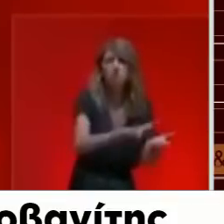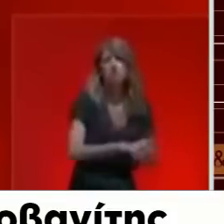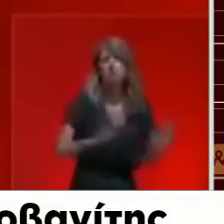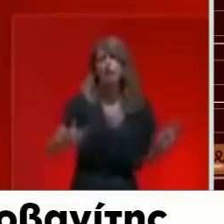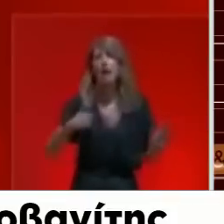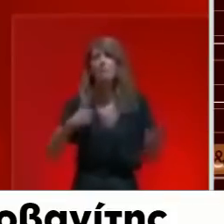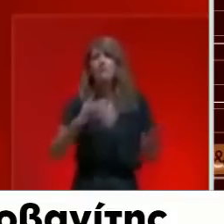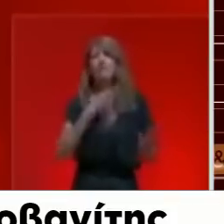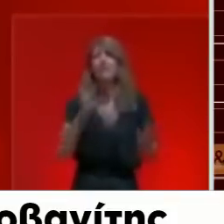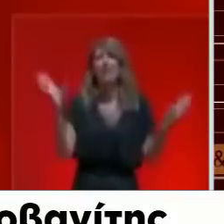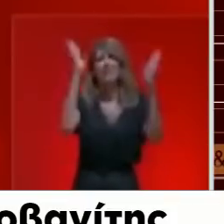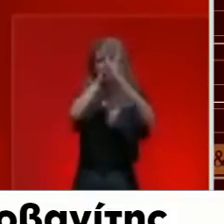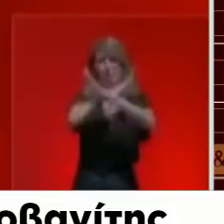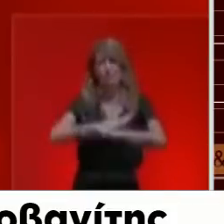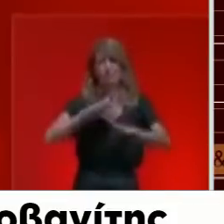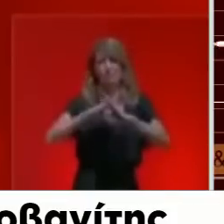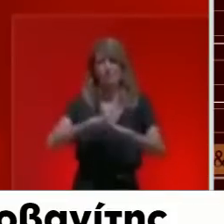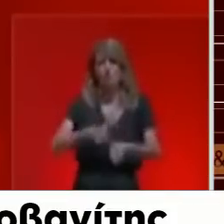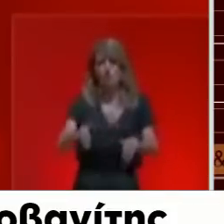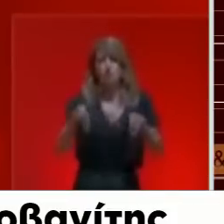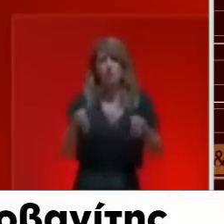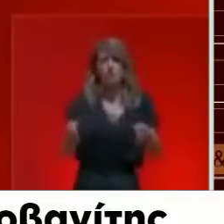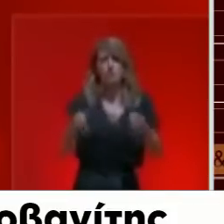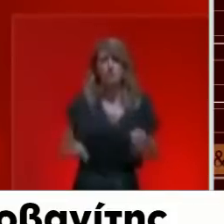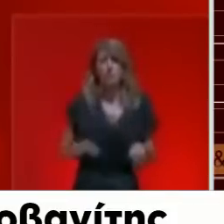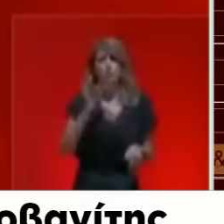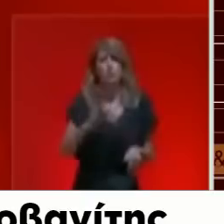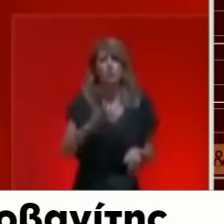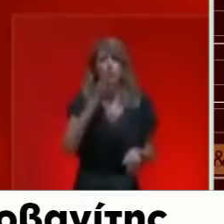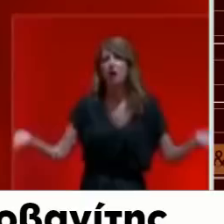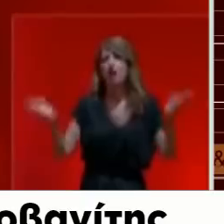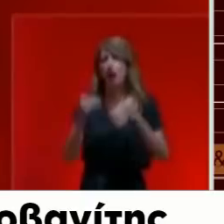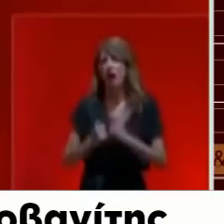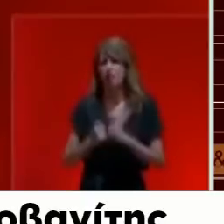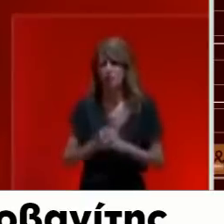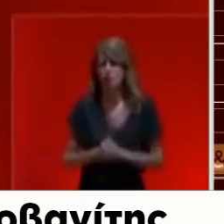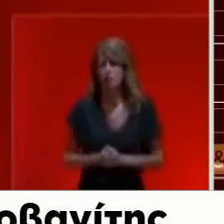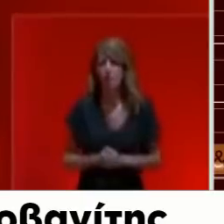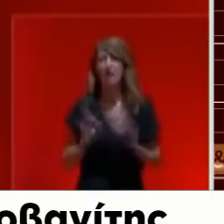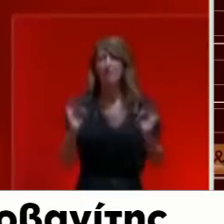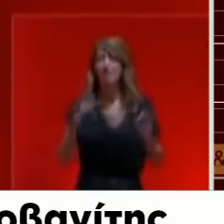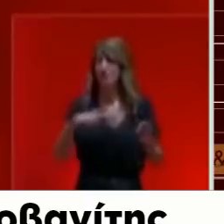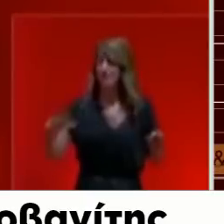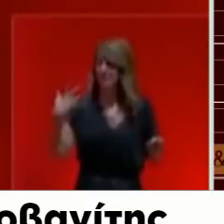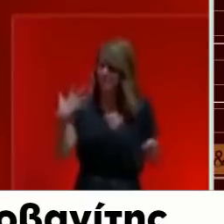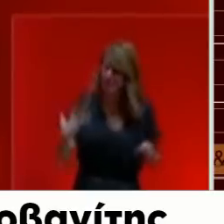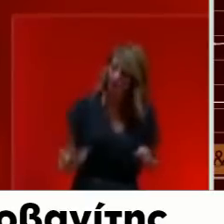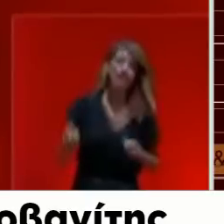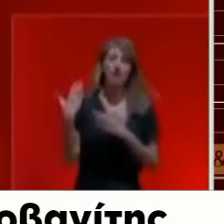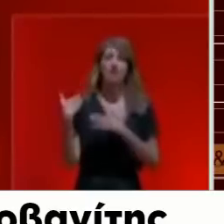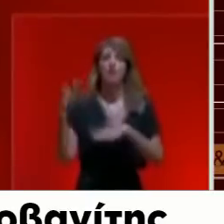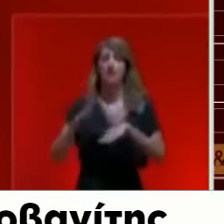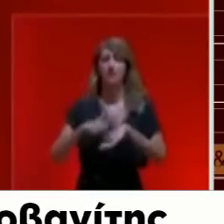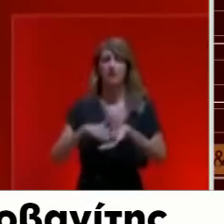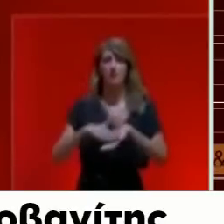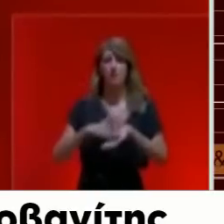άλλες 4 χώρες και σε μία συνεδρίαση αποκλειστικά το θέμα της Ελλάδας και το κράτος δικαίου. Έχουμε θέμα και όσο